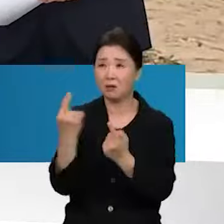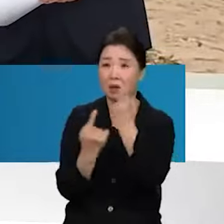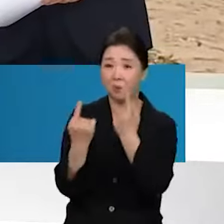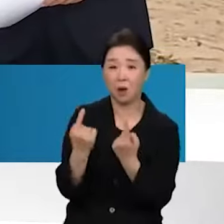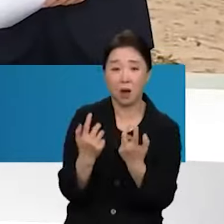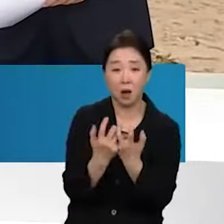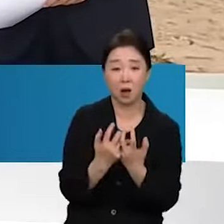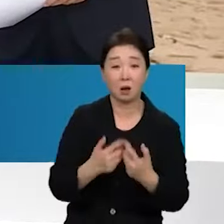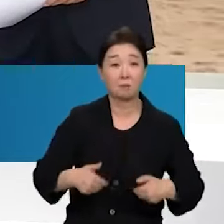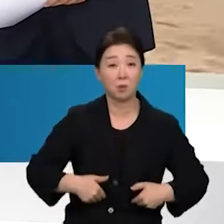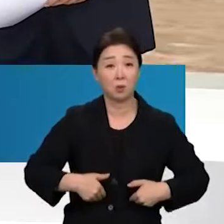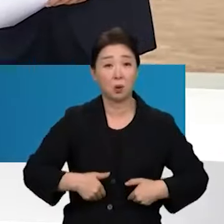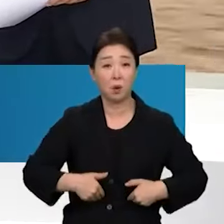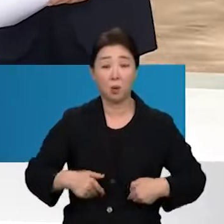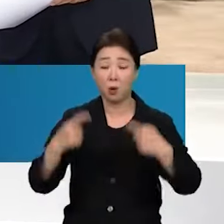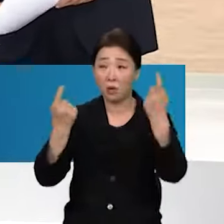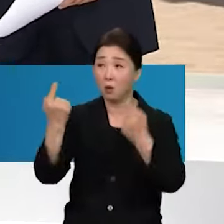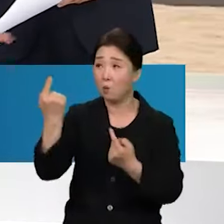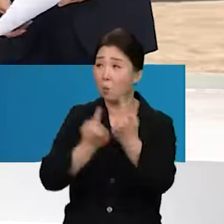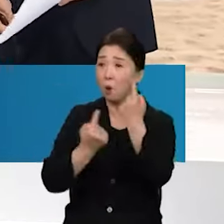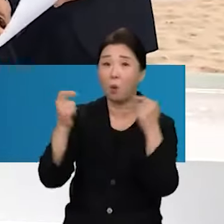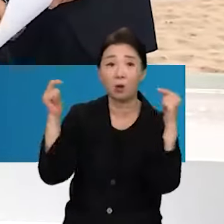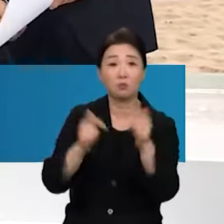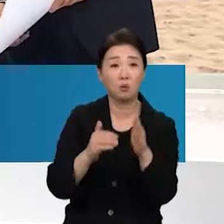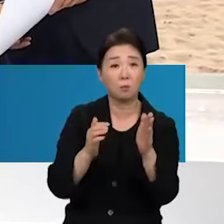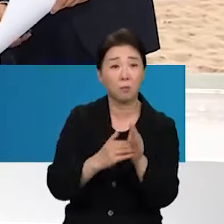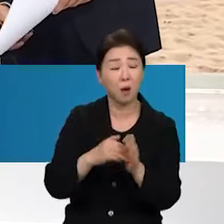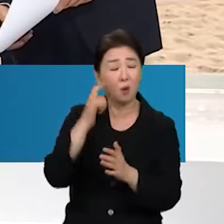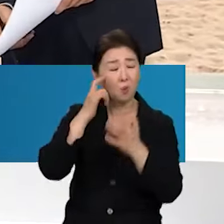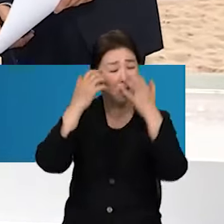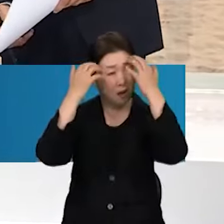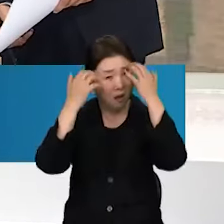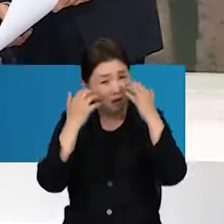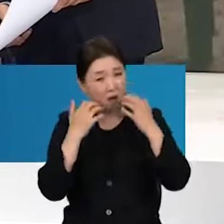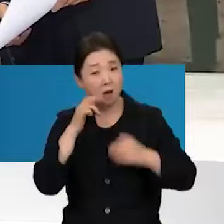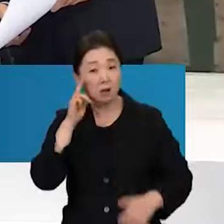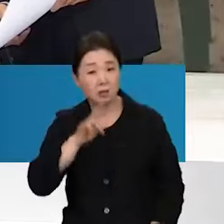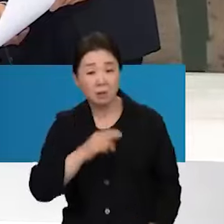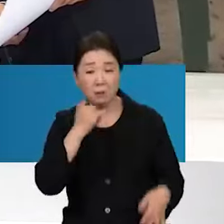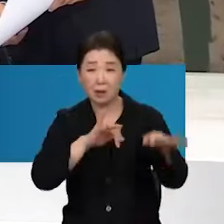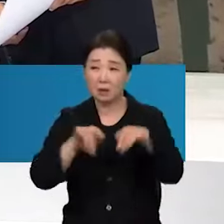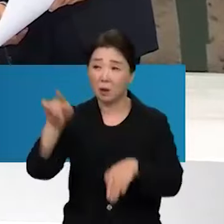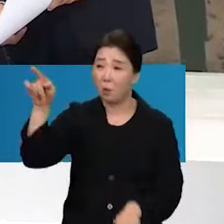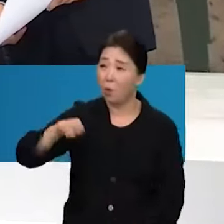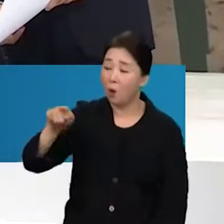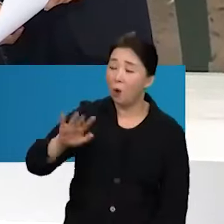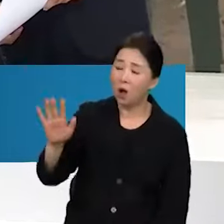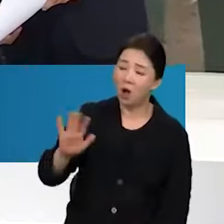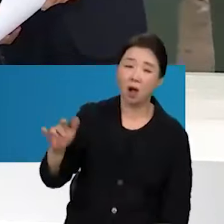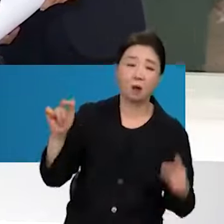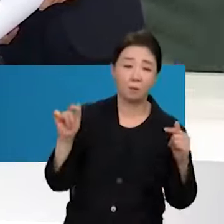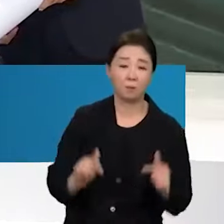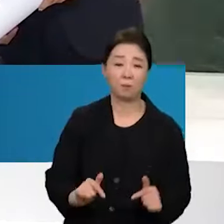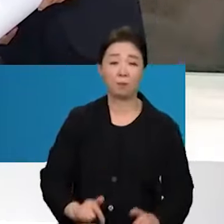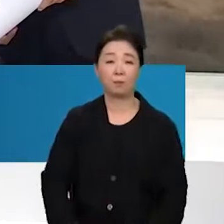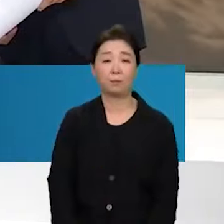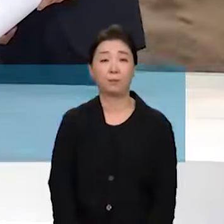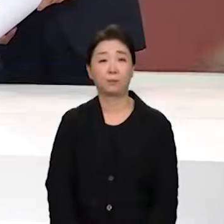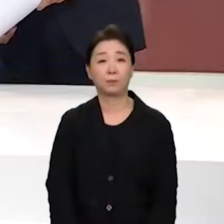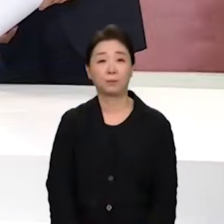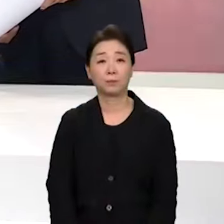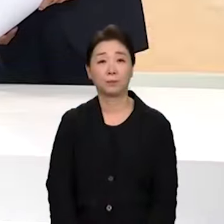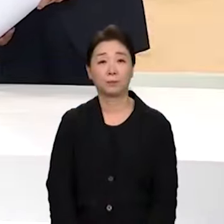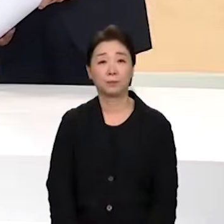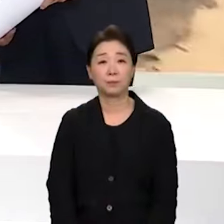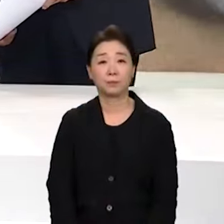올해는 피서객들이 크게 줄었다고 합니다. 더워도 너무 더운 탓에 바닷가를 찾는 발길마저 줄어든 걸로 보입니다. 윤두열